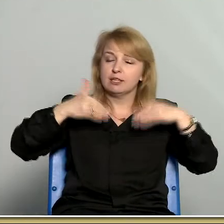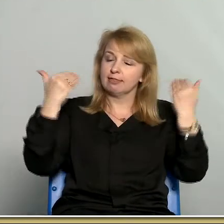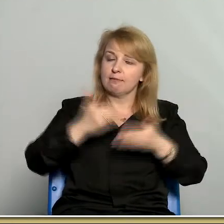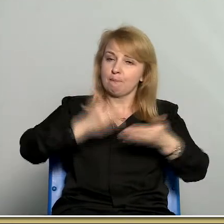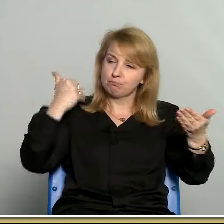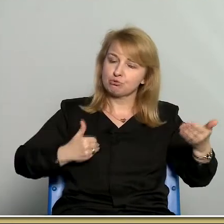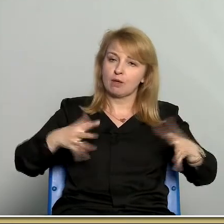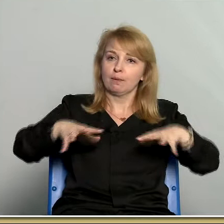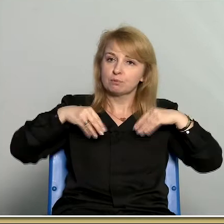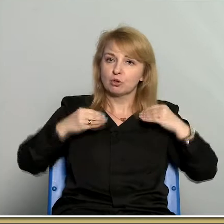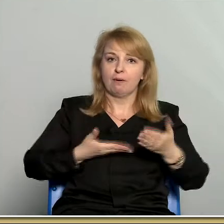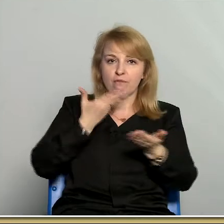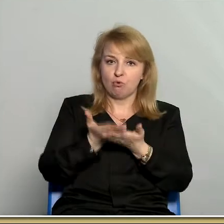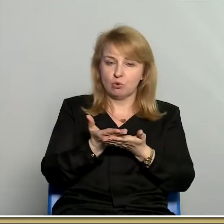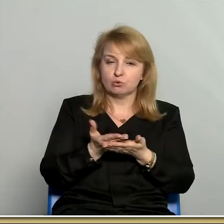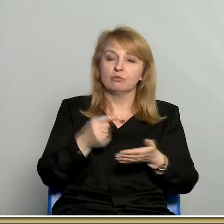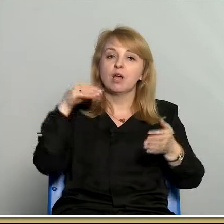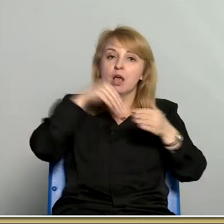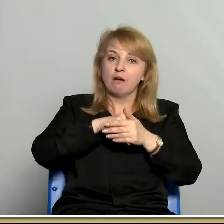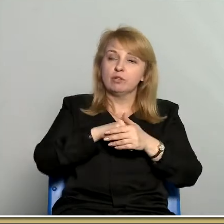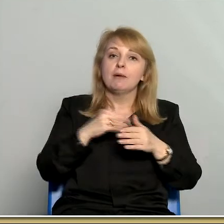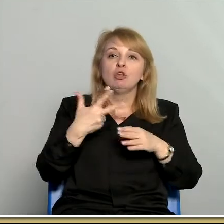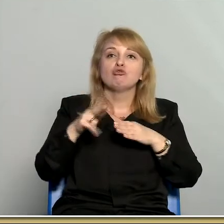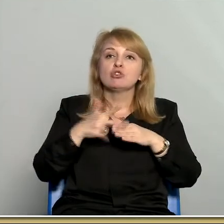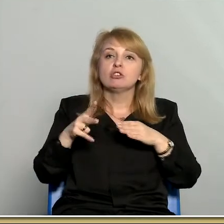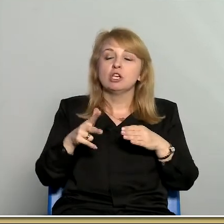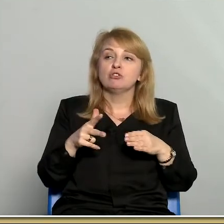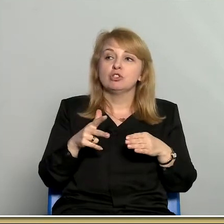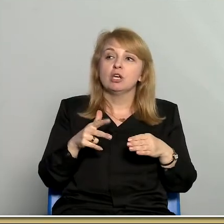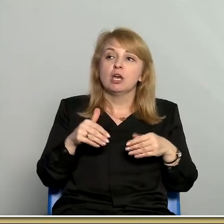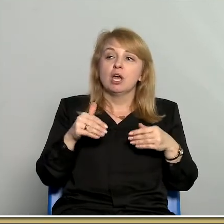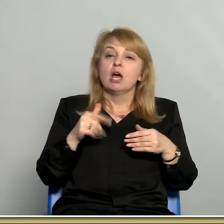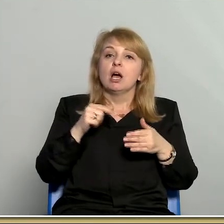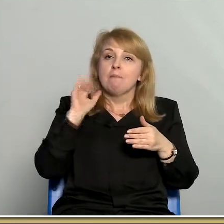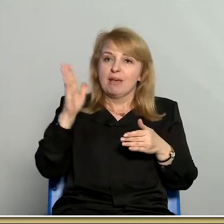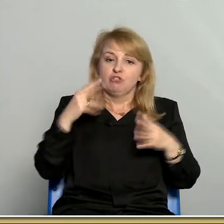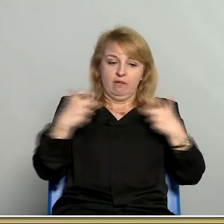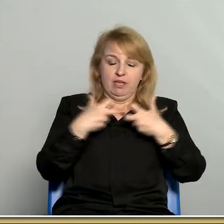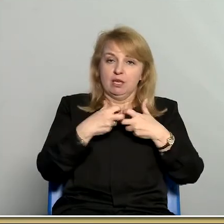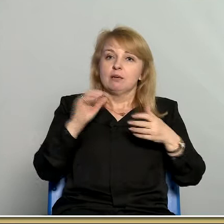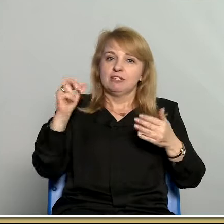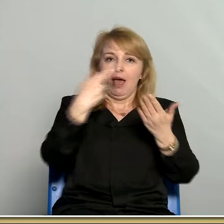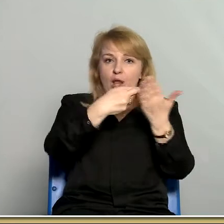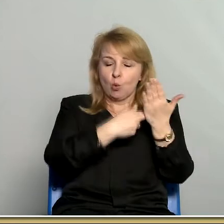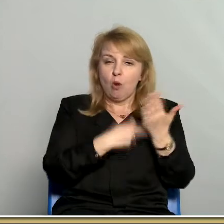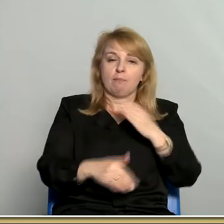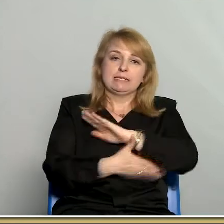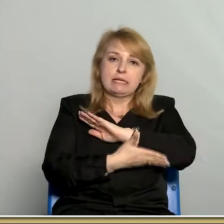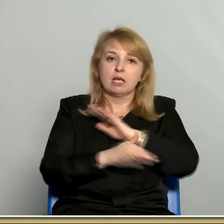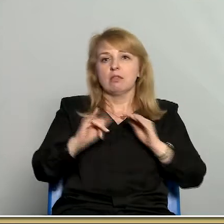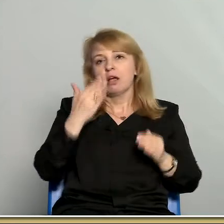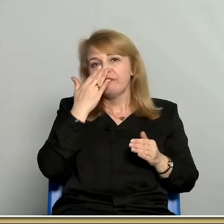wniosków, czyli na 30 dni przed naborem wniosków będą pojawiały się na stronach regulaminy i zasady, według których